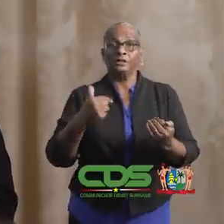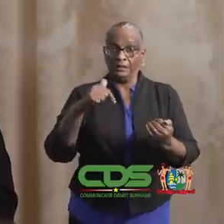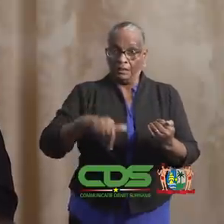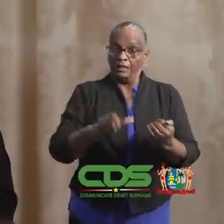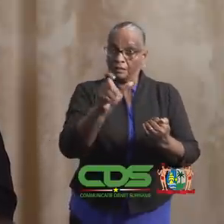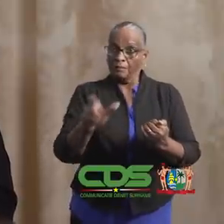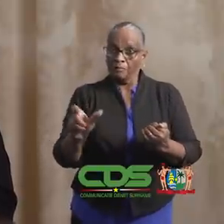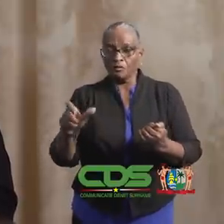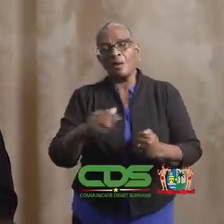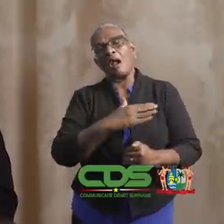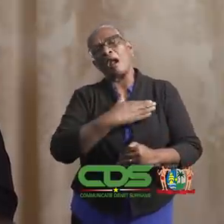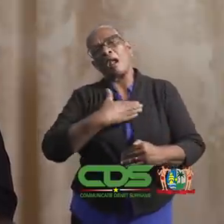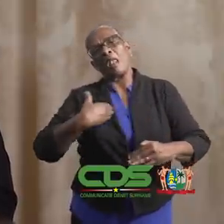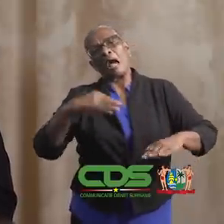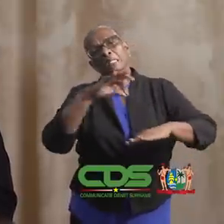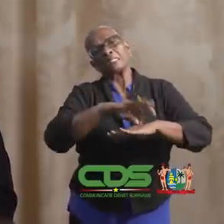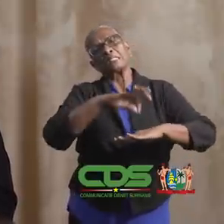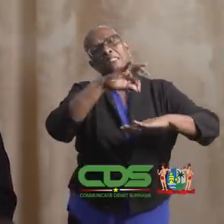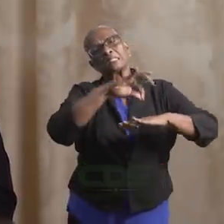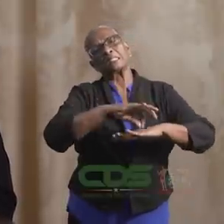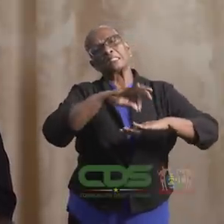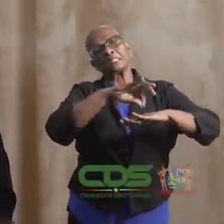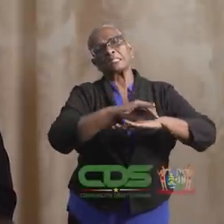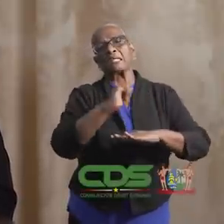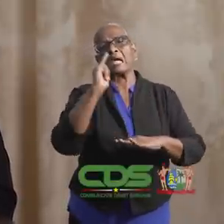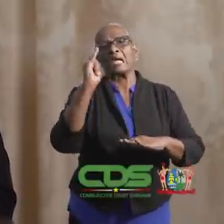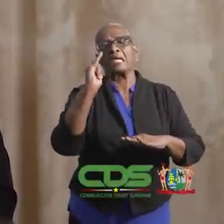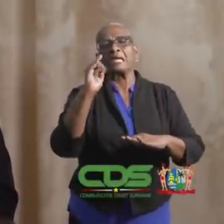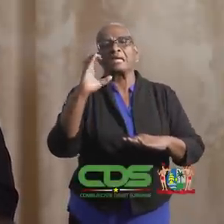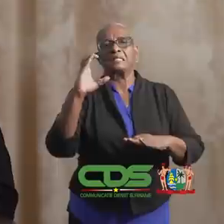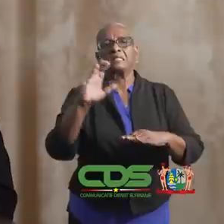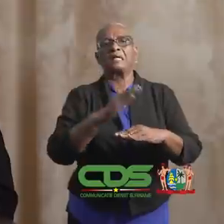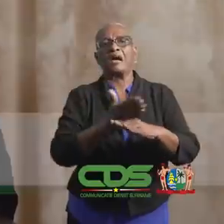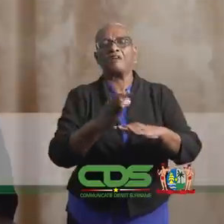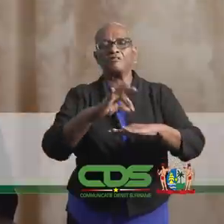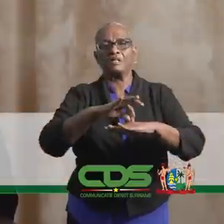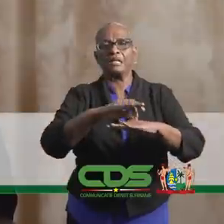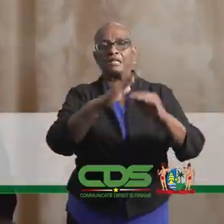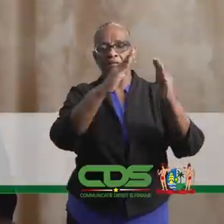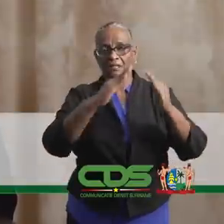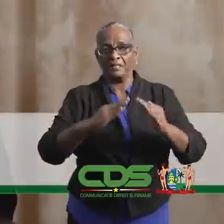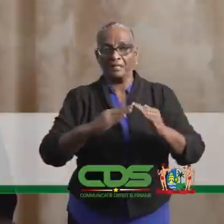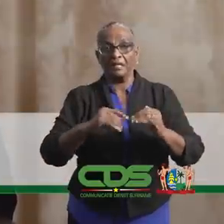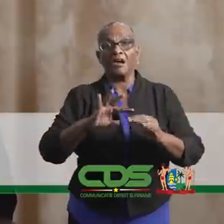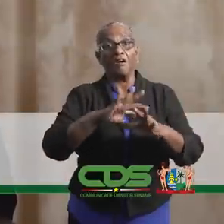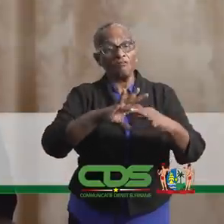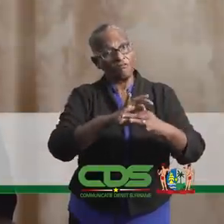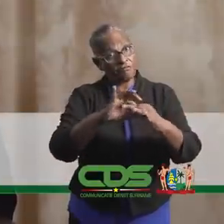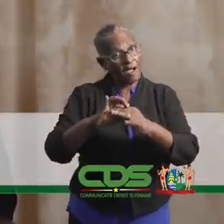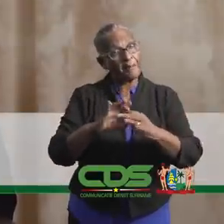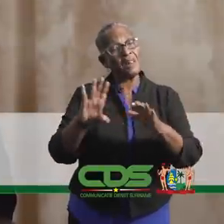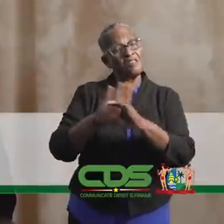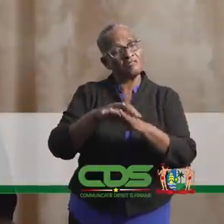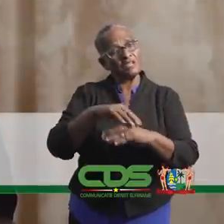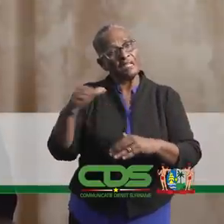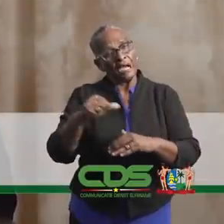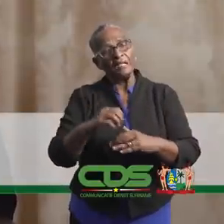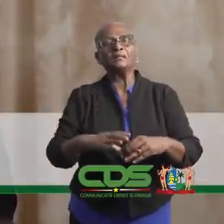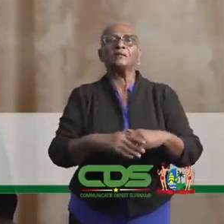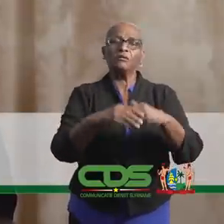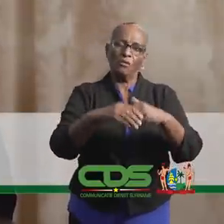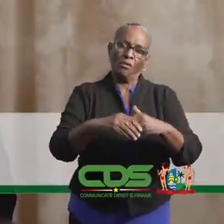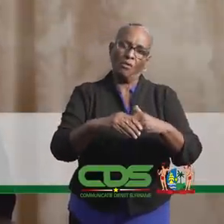personen lagen voor langere perioden op de afdeling intensive care. Familie en nabestaanden, gecondoleerd.